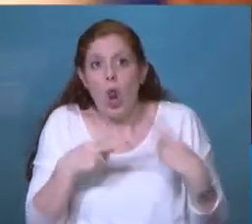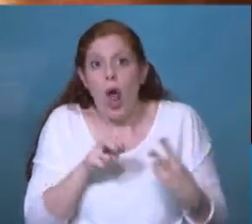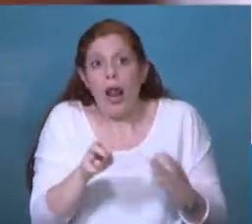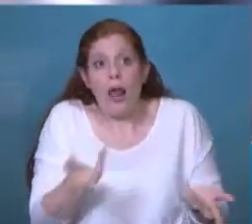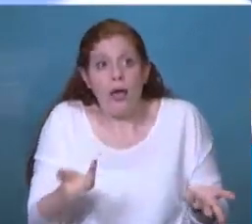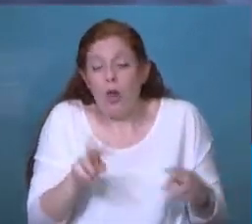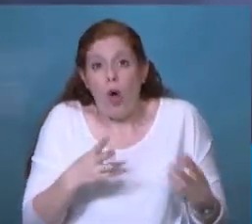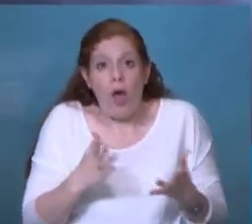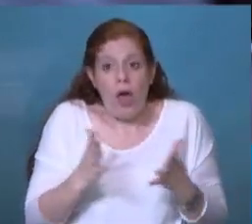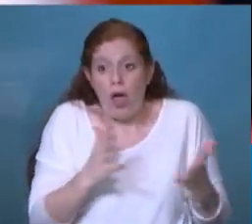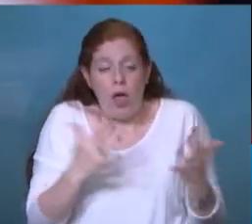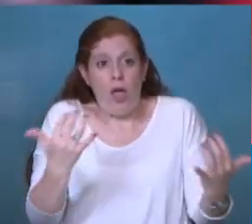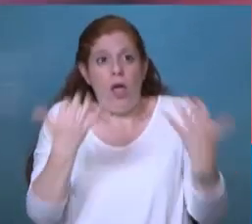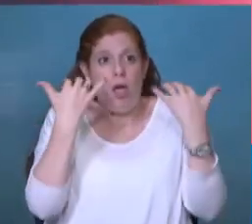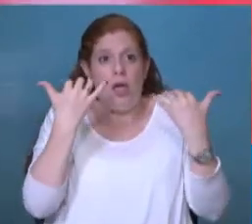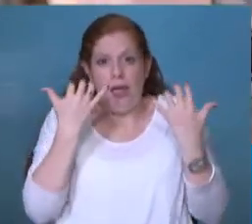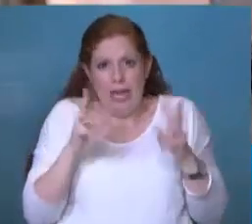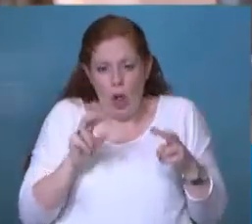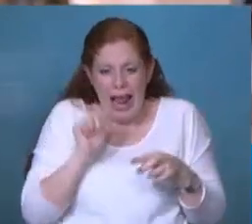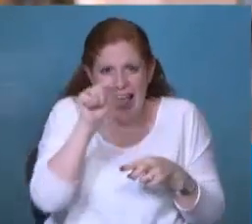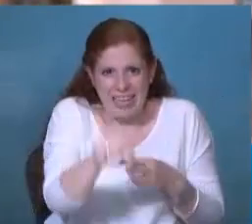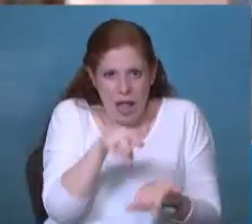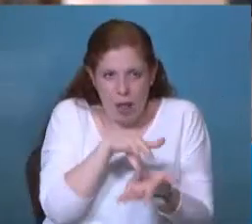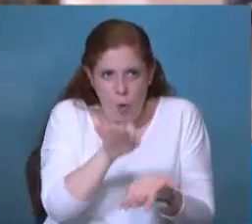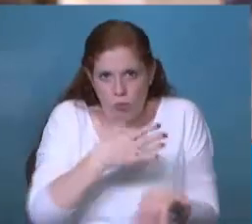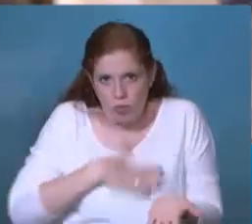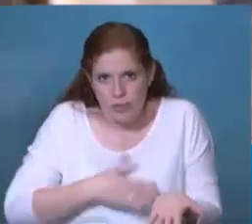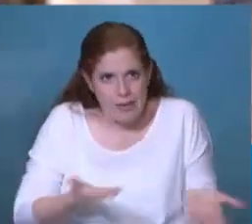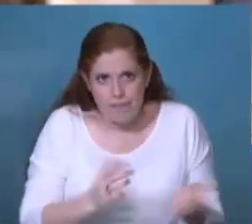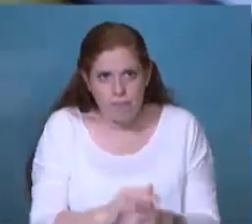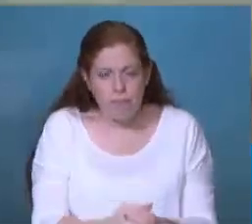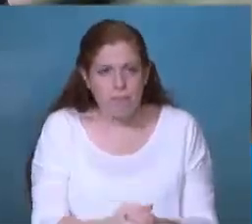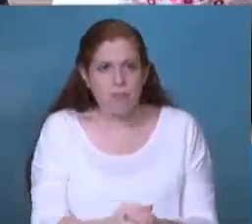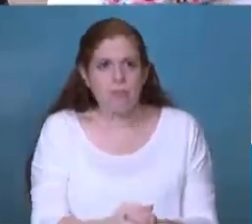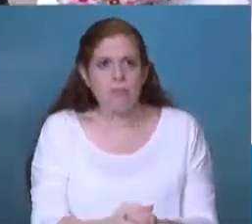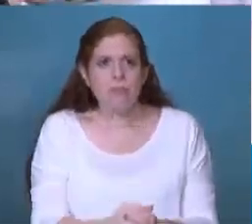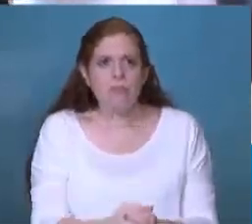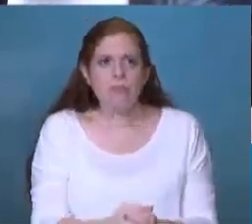walk. She cannot even reach her final point.